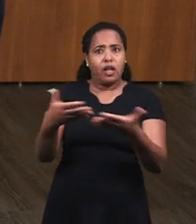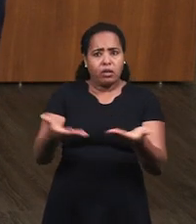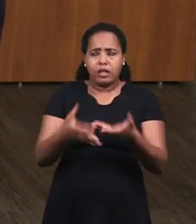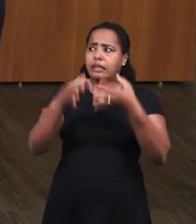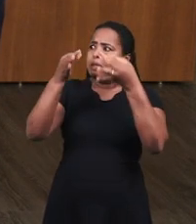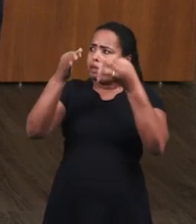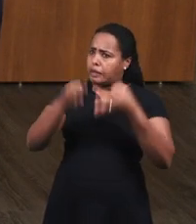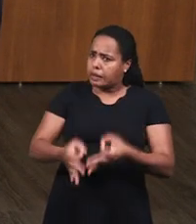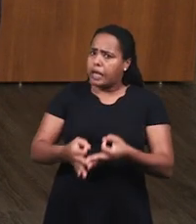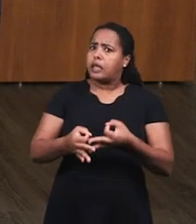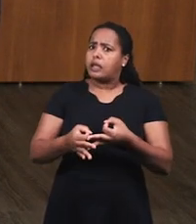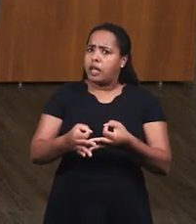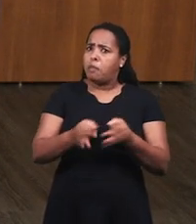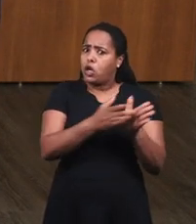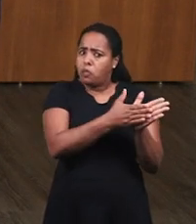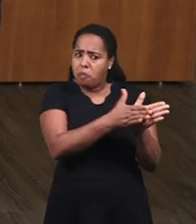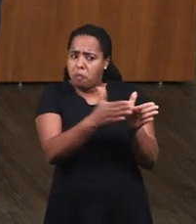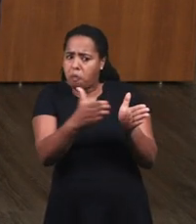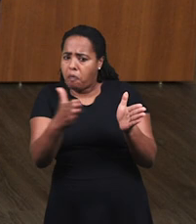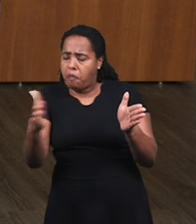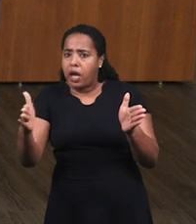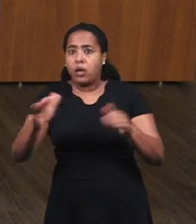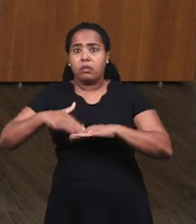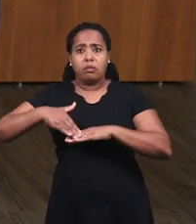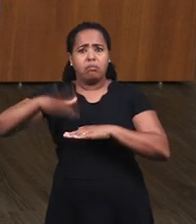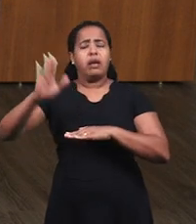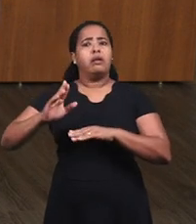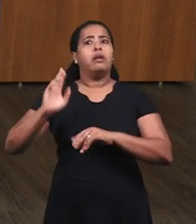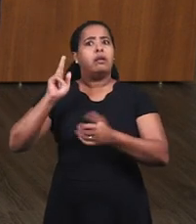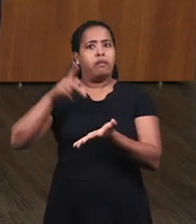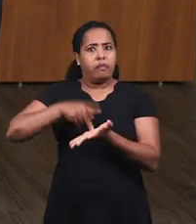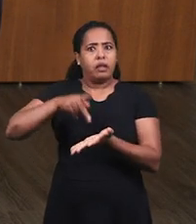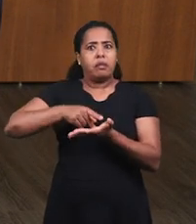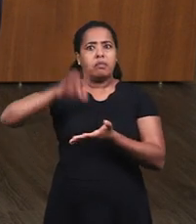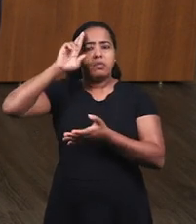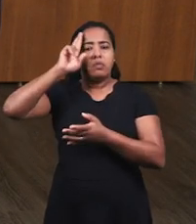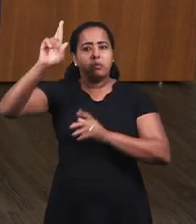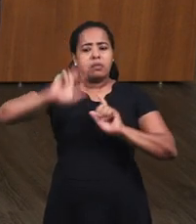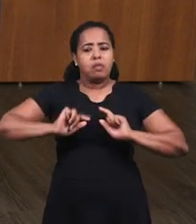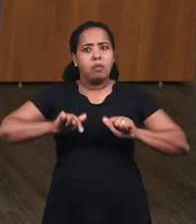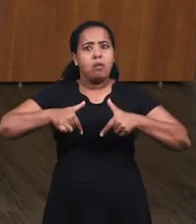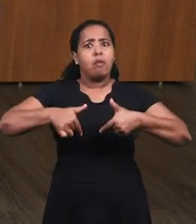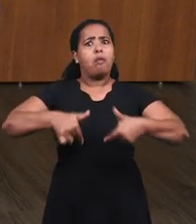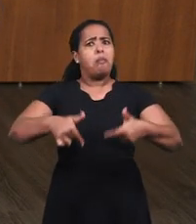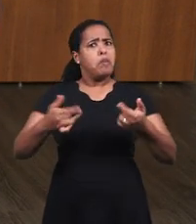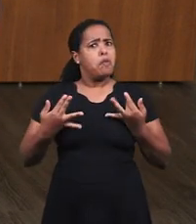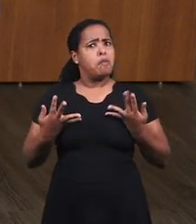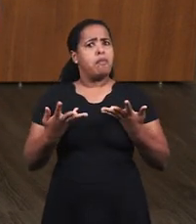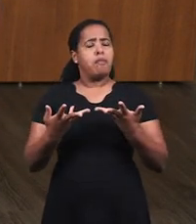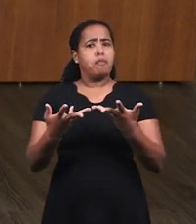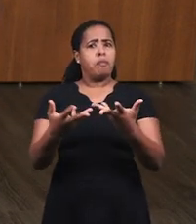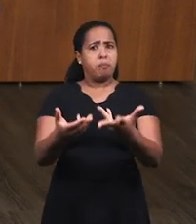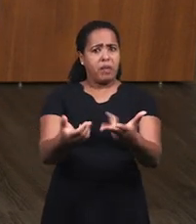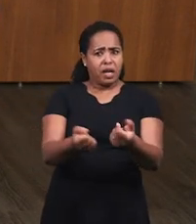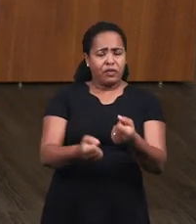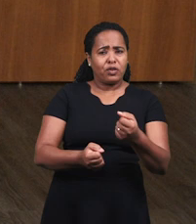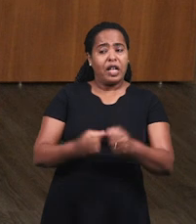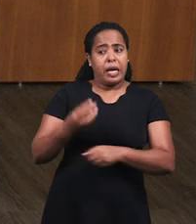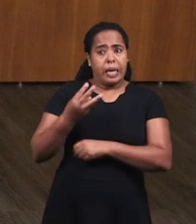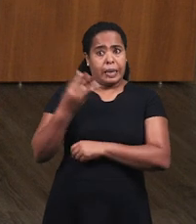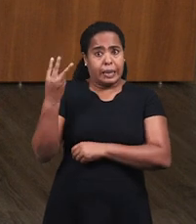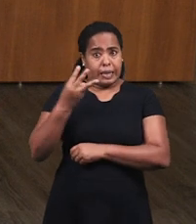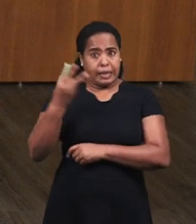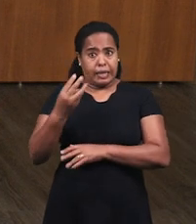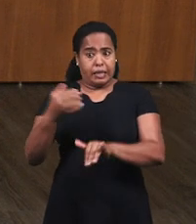результаты. И, конечно, это еще будет долгое время, потому что Бог